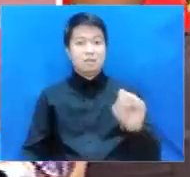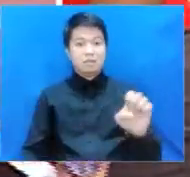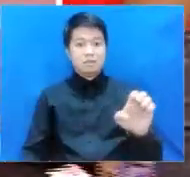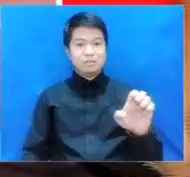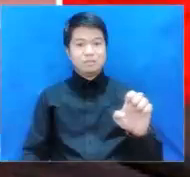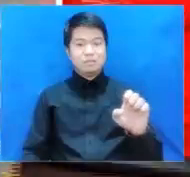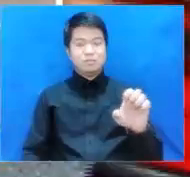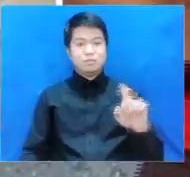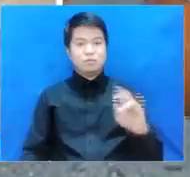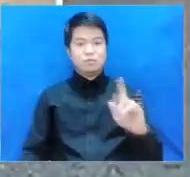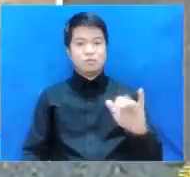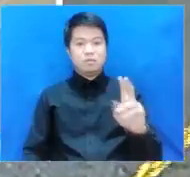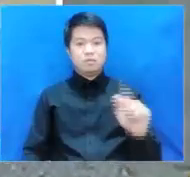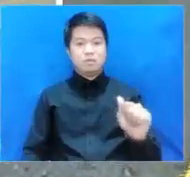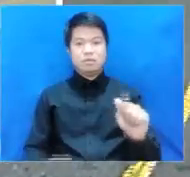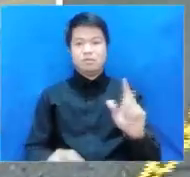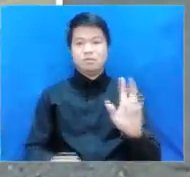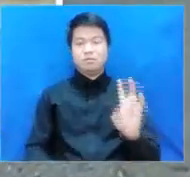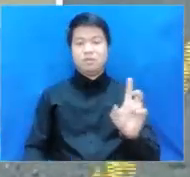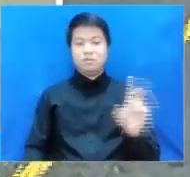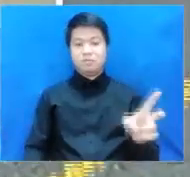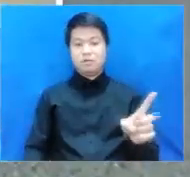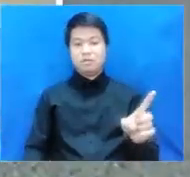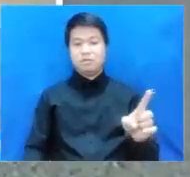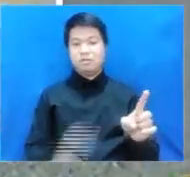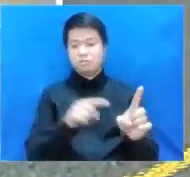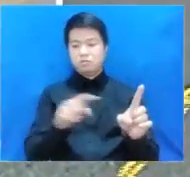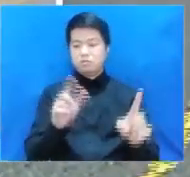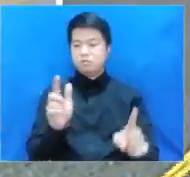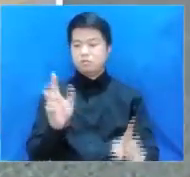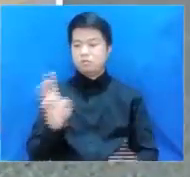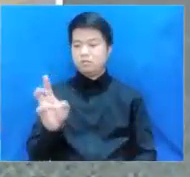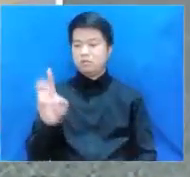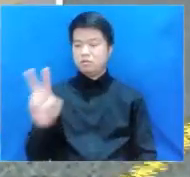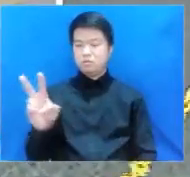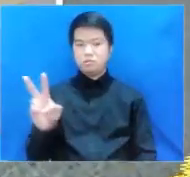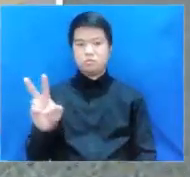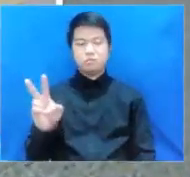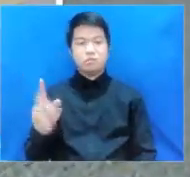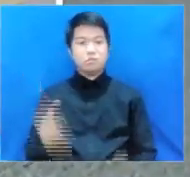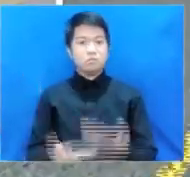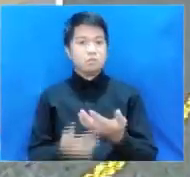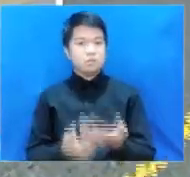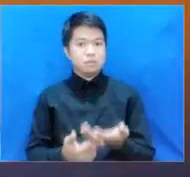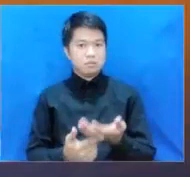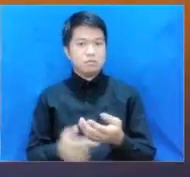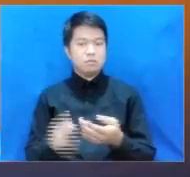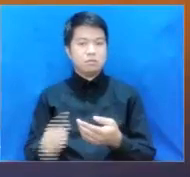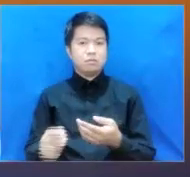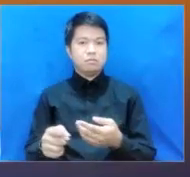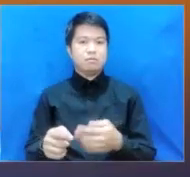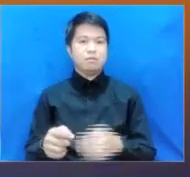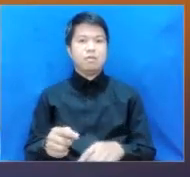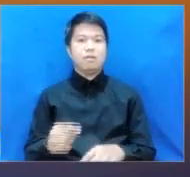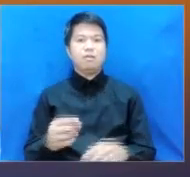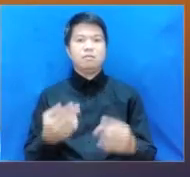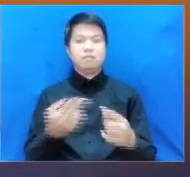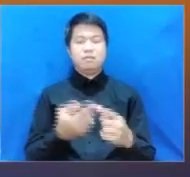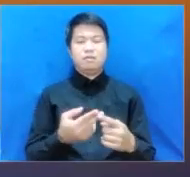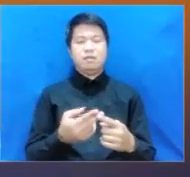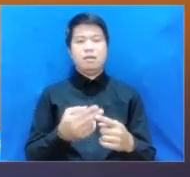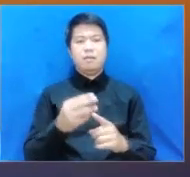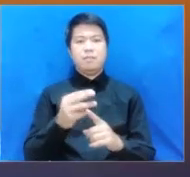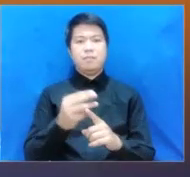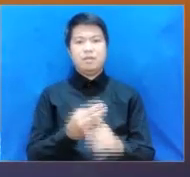hanggang 72 pesos ang per litro. Tatagal naman ang presyohan na yan hanggang March 13. Sabi ng pamunuan ng